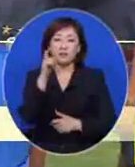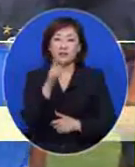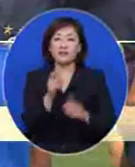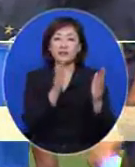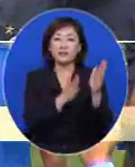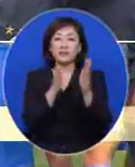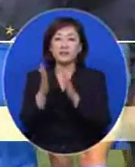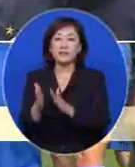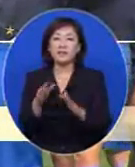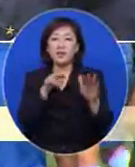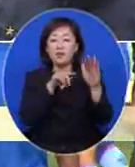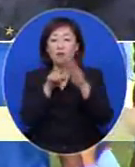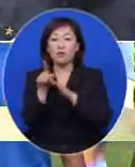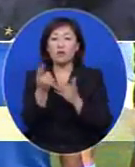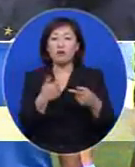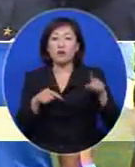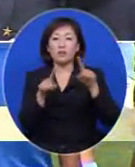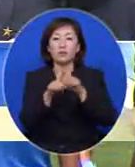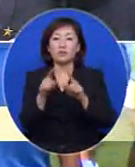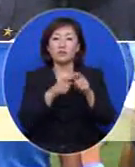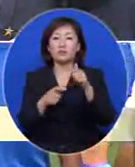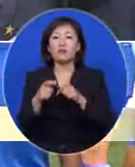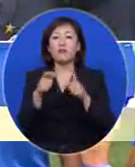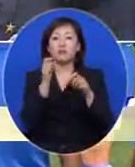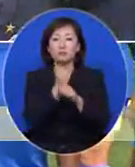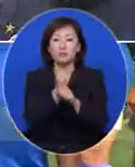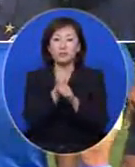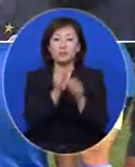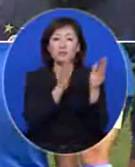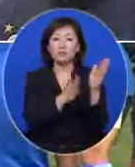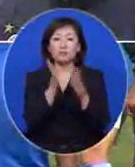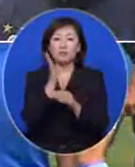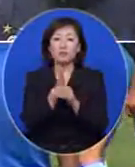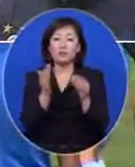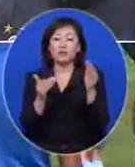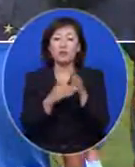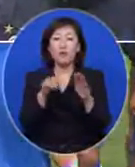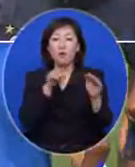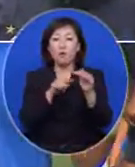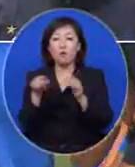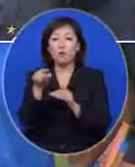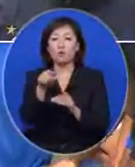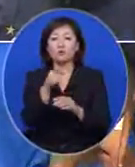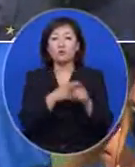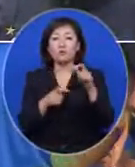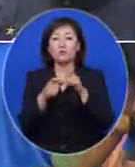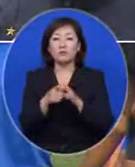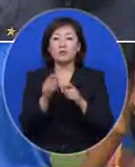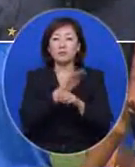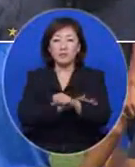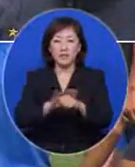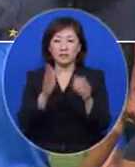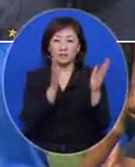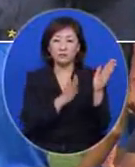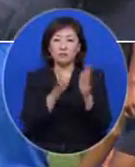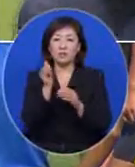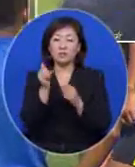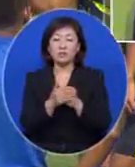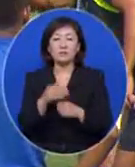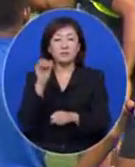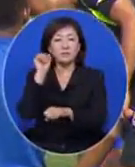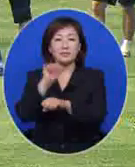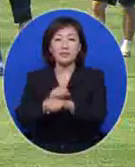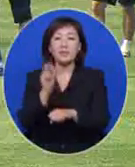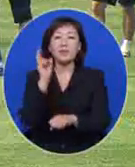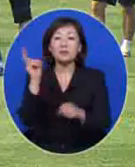또 공격력에서 근호나 승용이도 보강이 됐기 때문에 그런 면에서 공격도 좀 더 보강이 됐기 때문에 더 활약이 강하지 않겠나